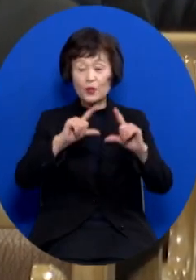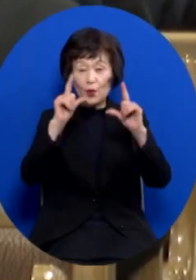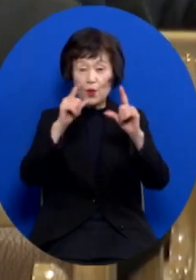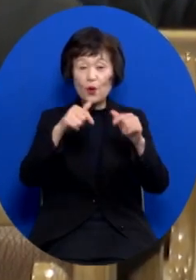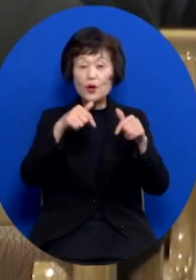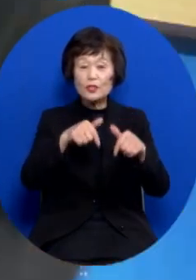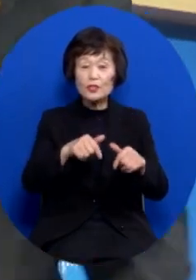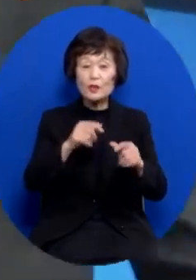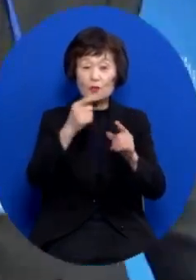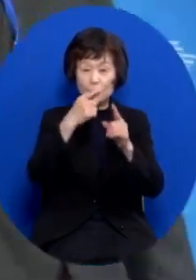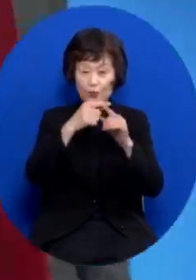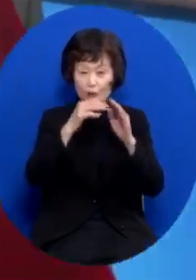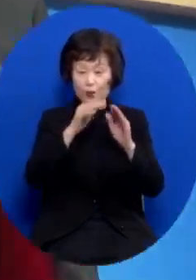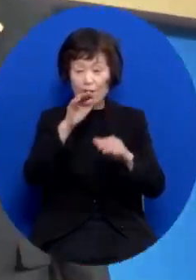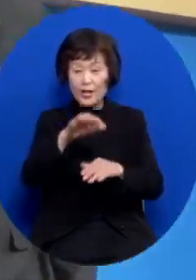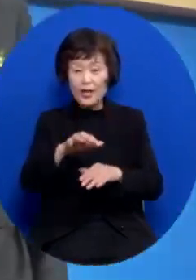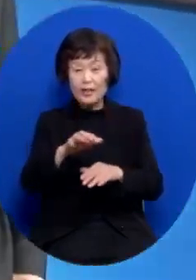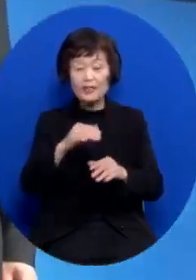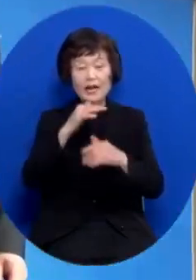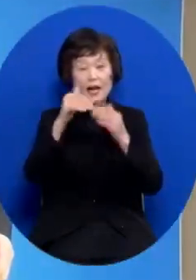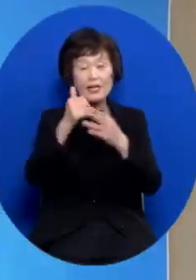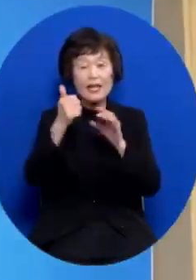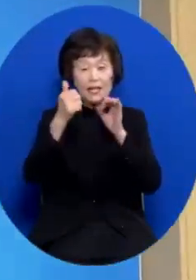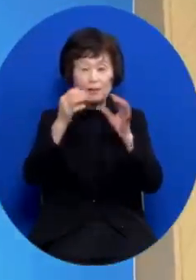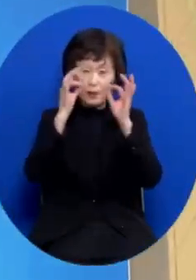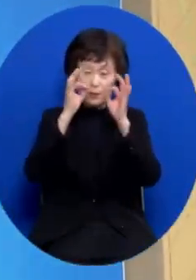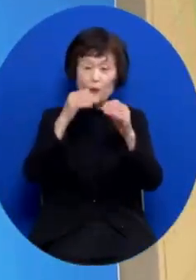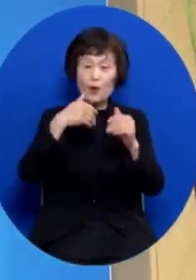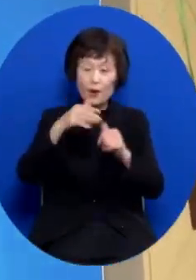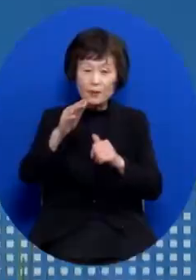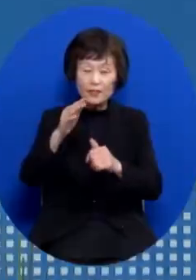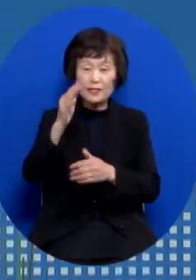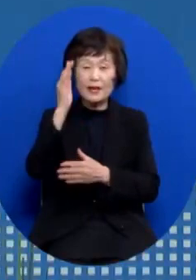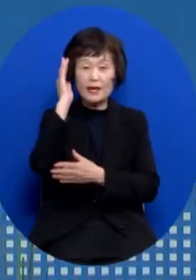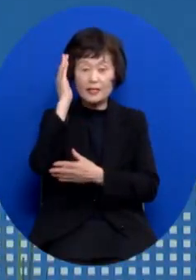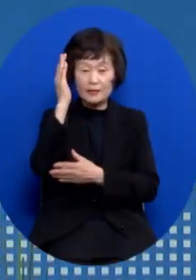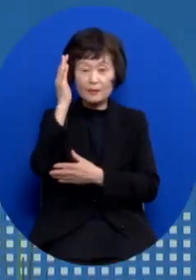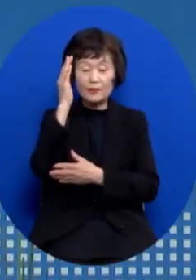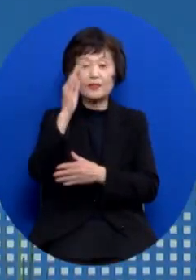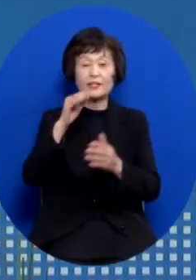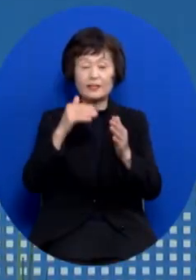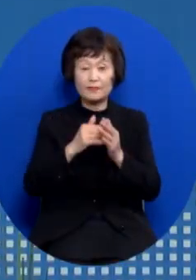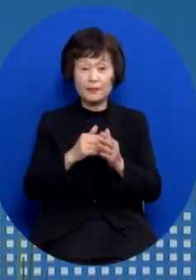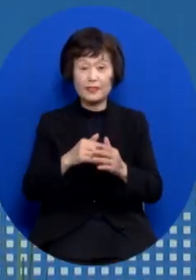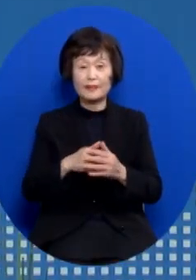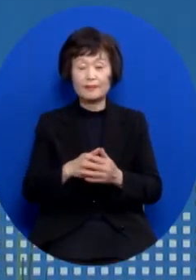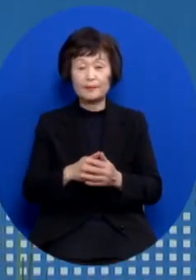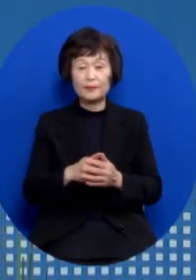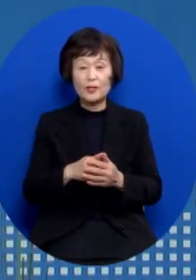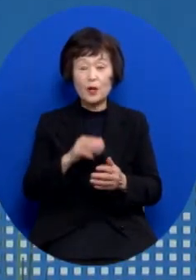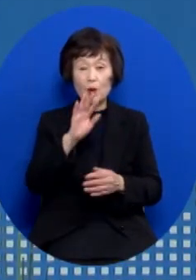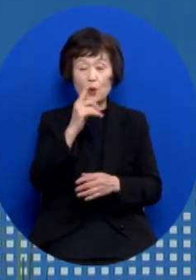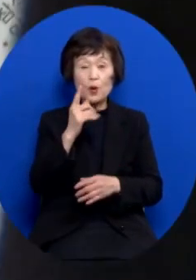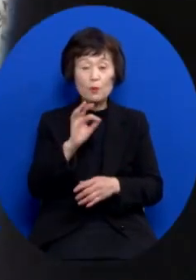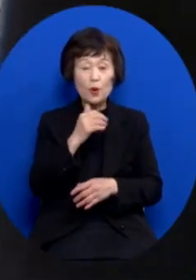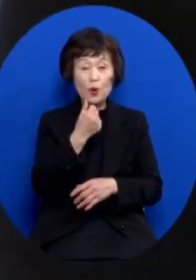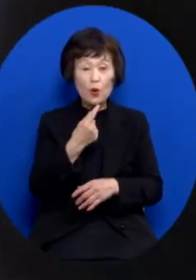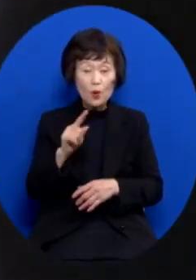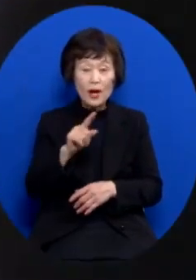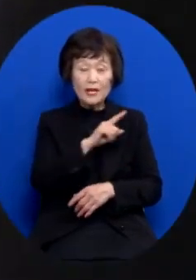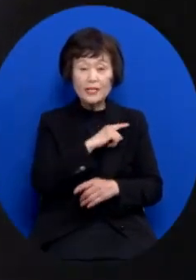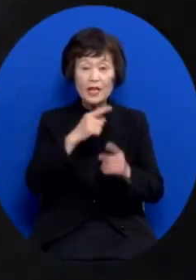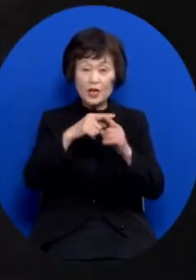보고 갑시다라는 제목으로 개회예배 말씀을 전했습니다. 이어진 총회에서는 봉화제일교회 안병주